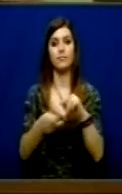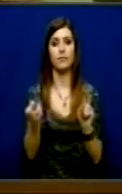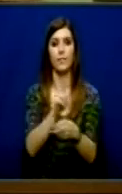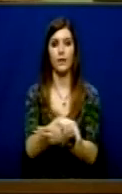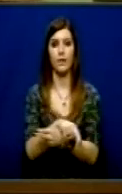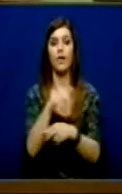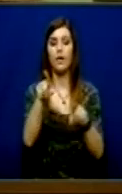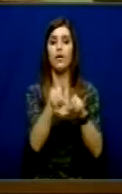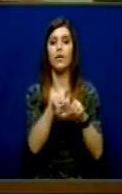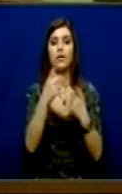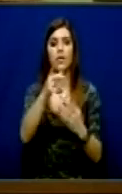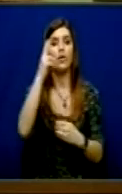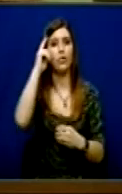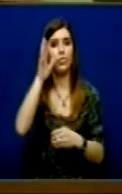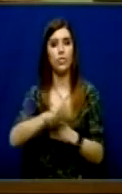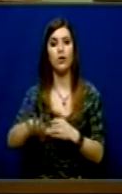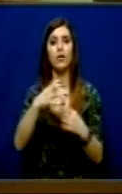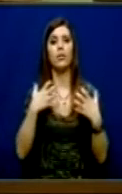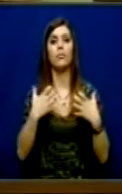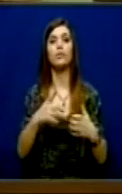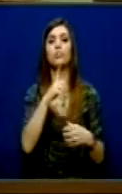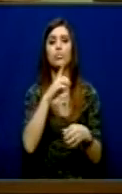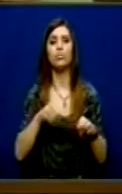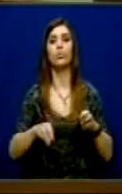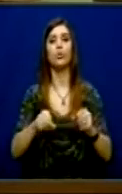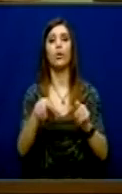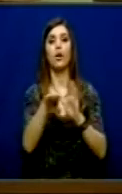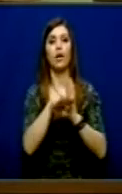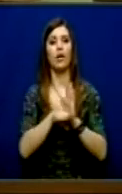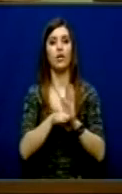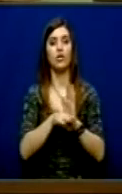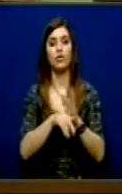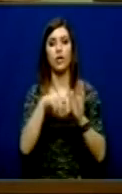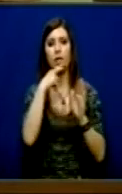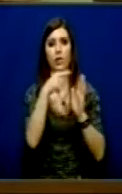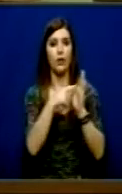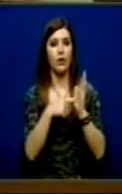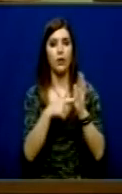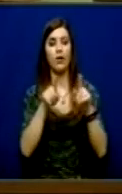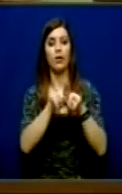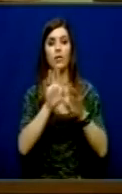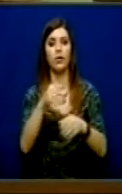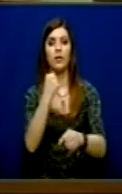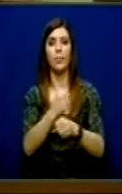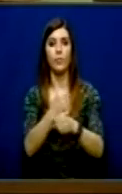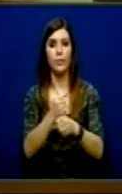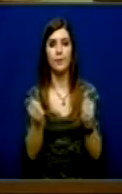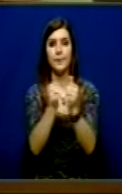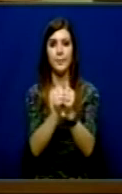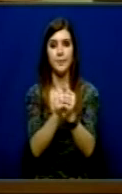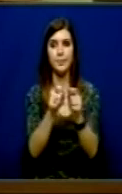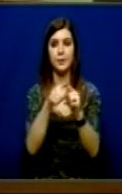artis është njohur si pasuri e punëtorëve të Kosovës, qoftë përmes ligjit që ishte në fuqi, konkretisht ligjit për punën e bashkuar i